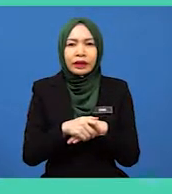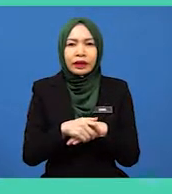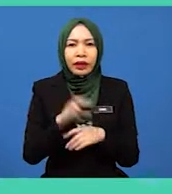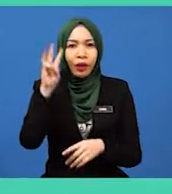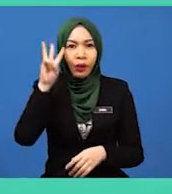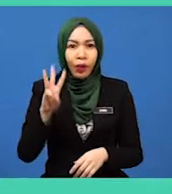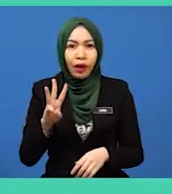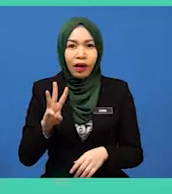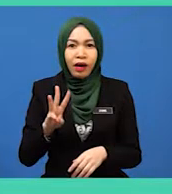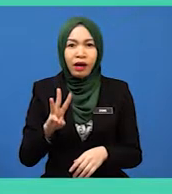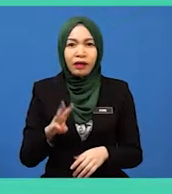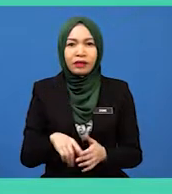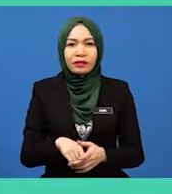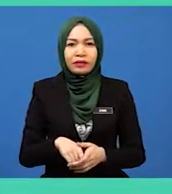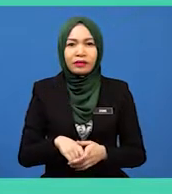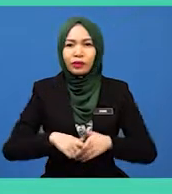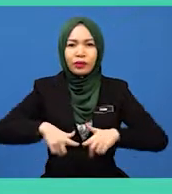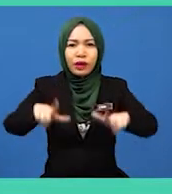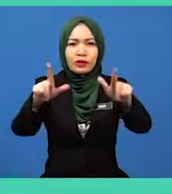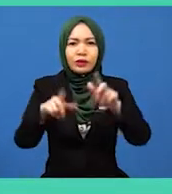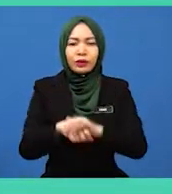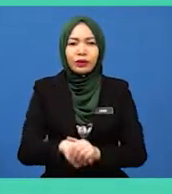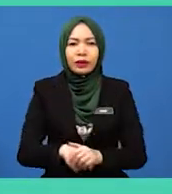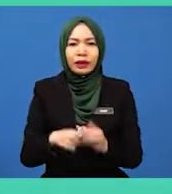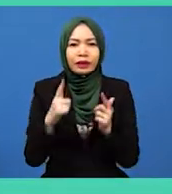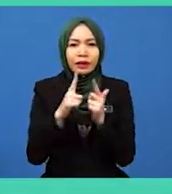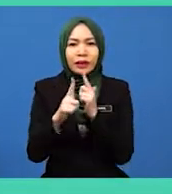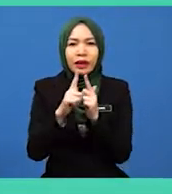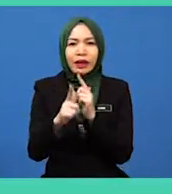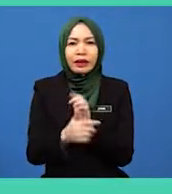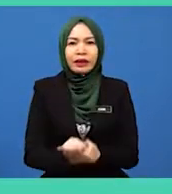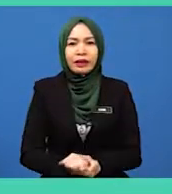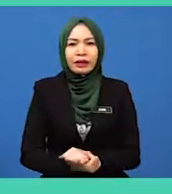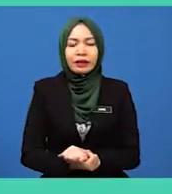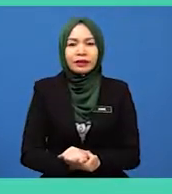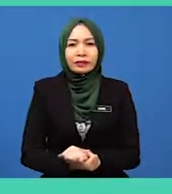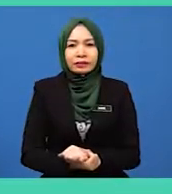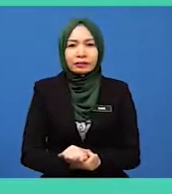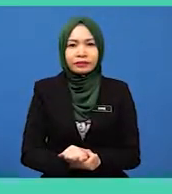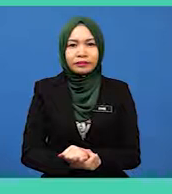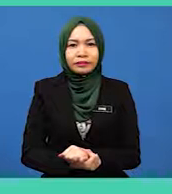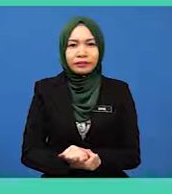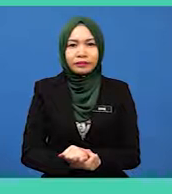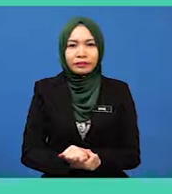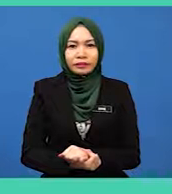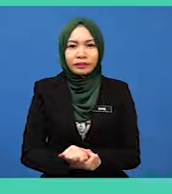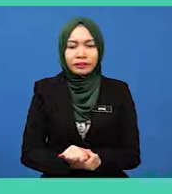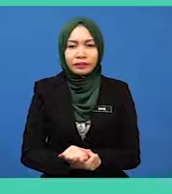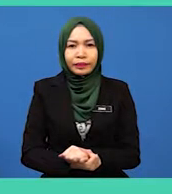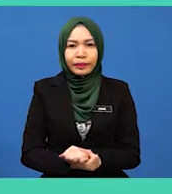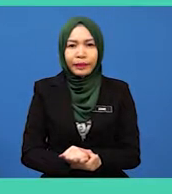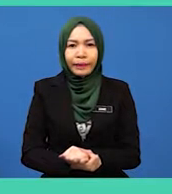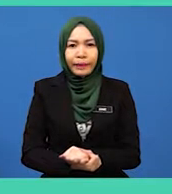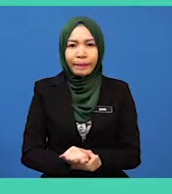Wah, pantas sungguh Sang Arnab berlari, bisik hati kecil kura-kura.